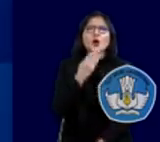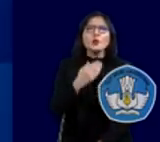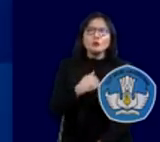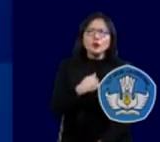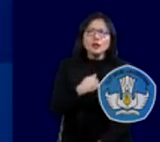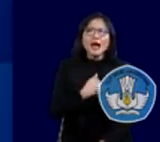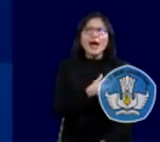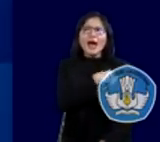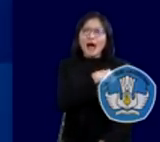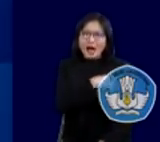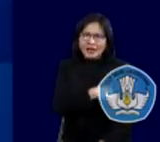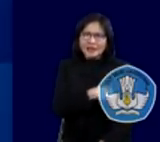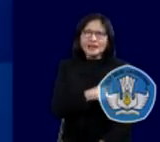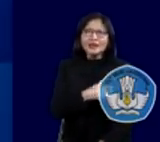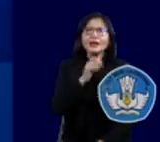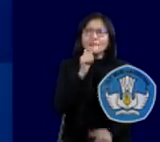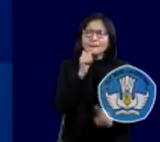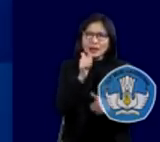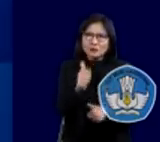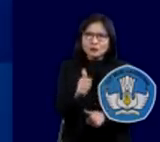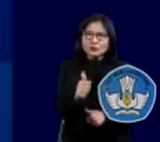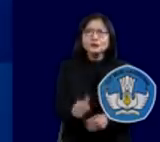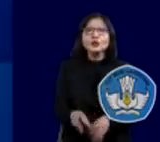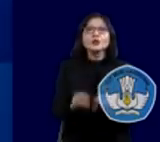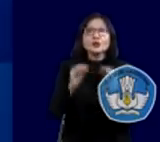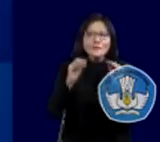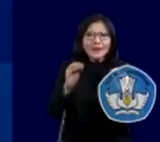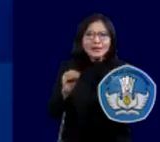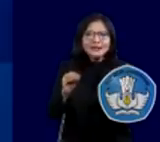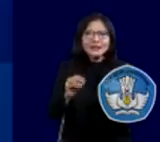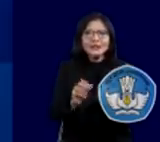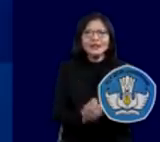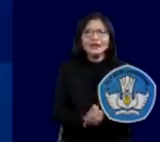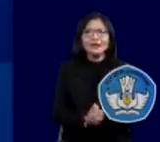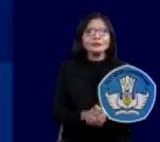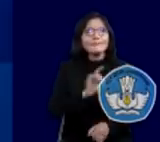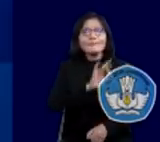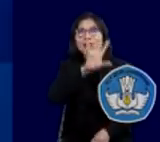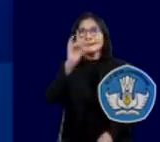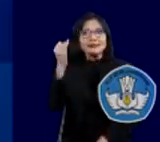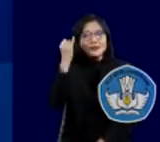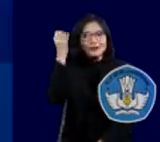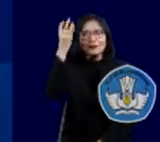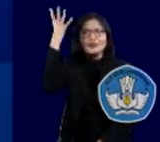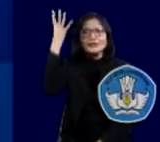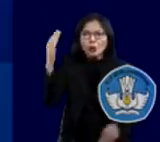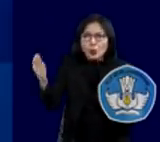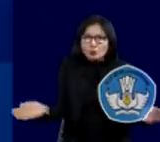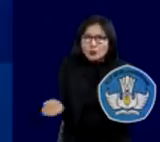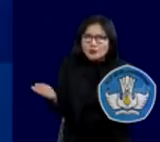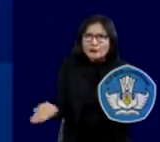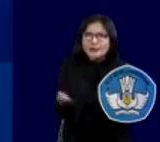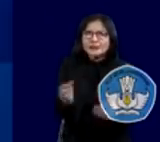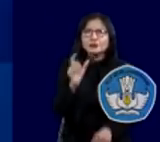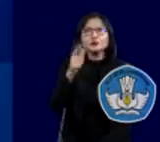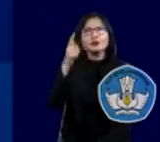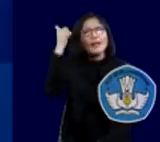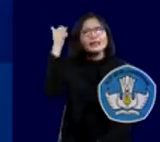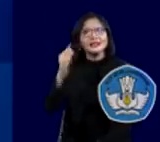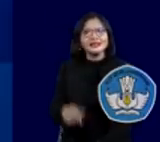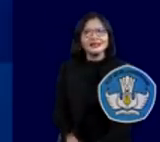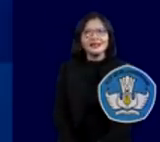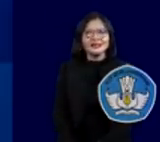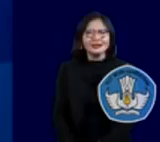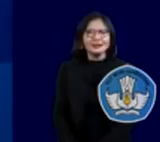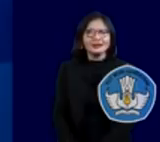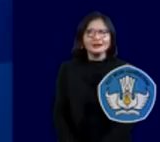nurani yang tulus untuk mengajar dan punya berbagai macam inovasi dan motivasi untuk belajar. Jadi semakin